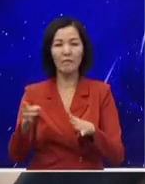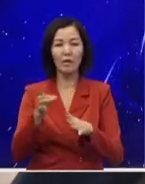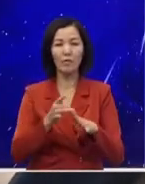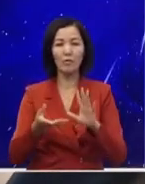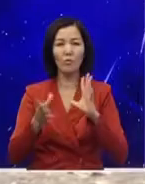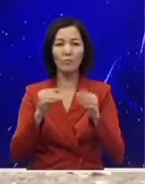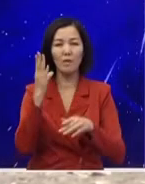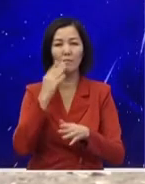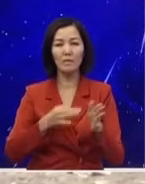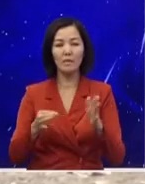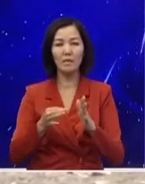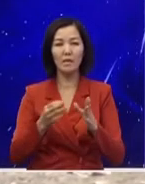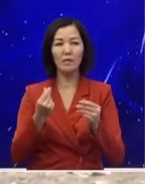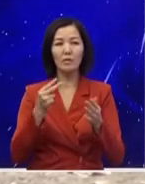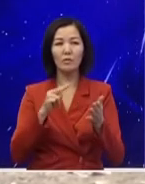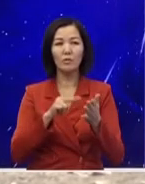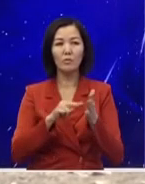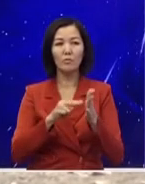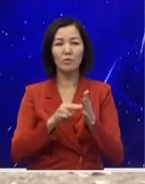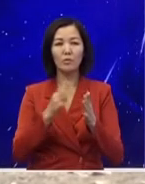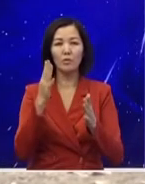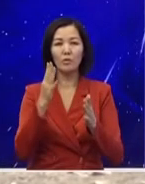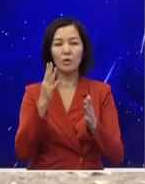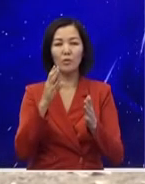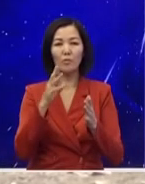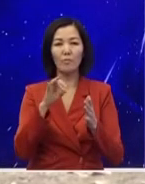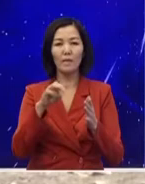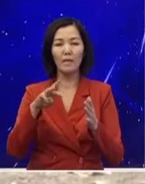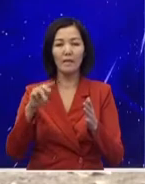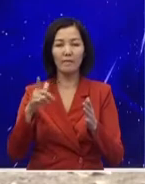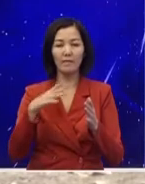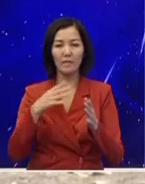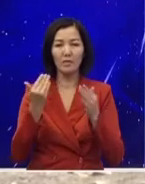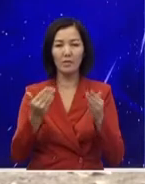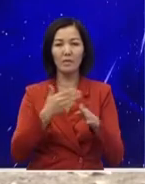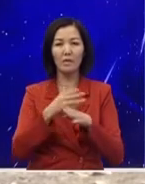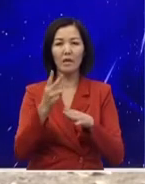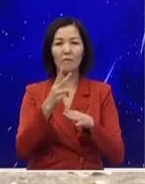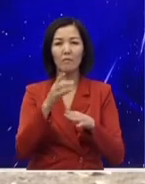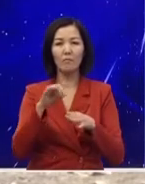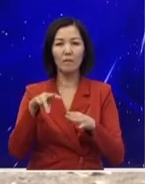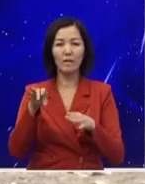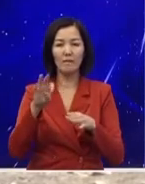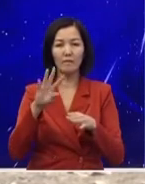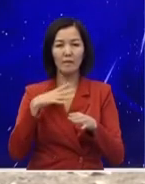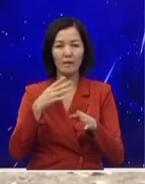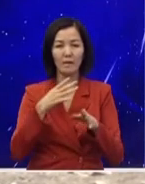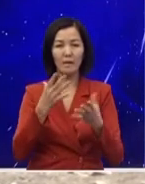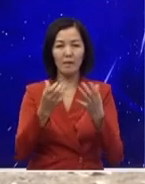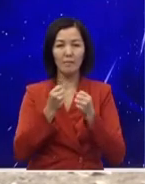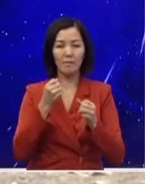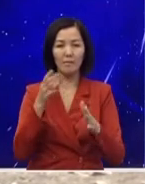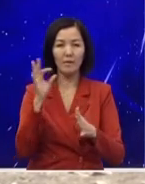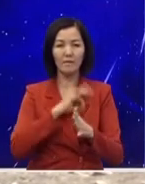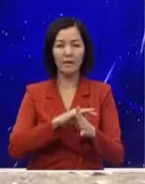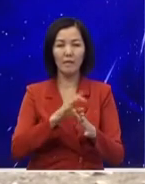Общая стоимость строительства составляет больше 4 миллиардов тенге. На данный момент выделено больше 2 миллиардов тенге. Освоение идет